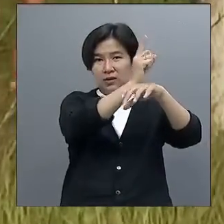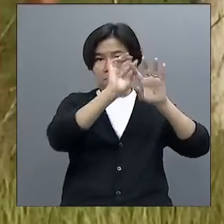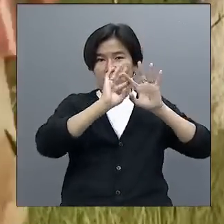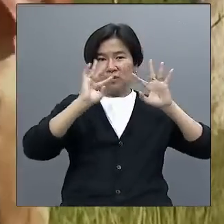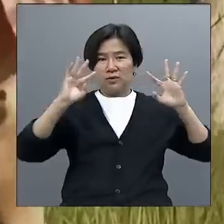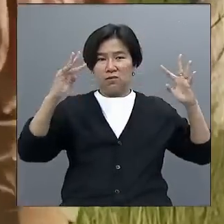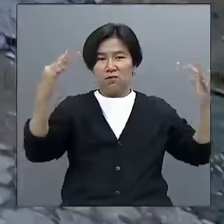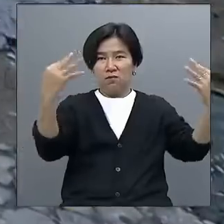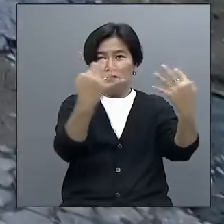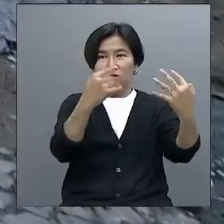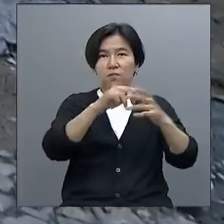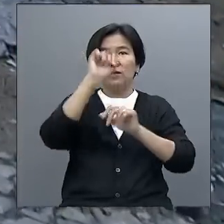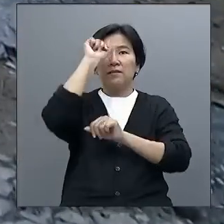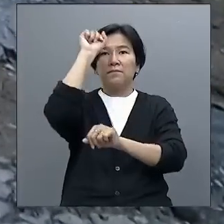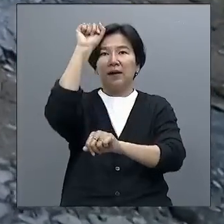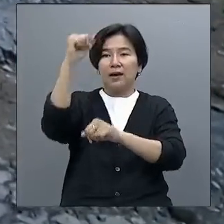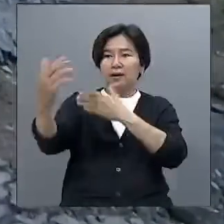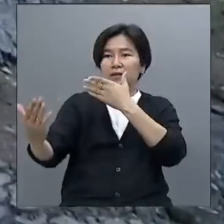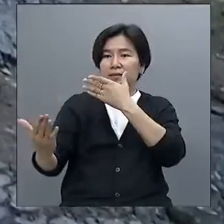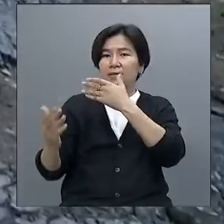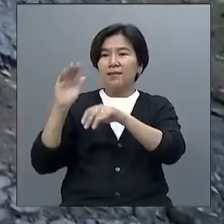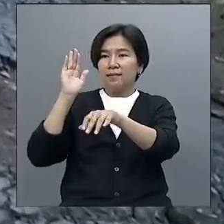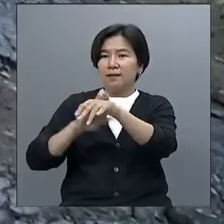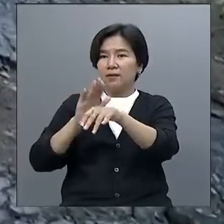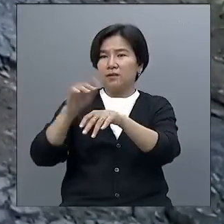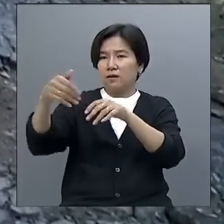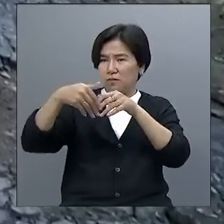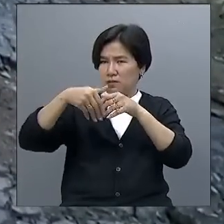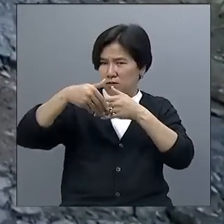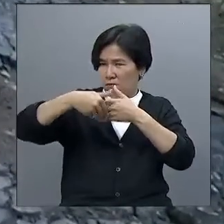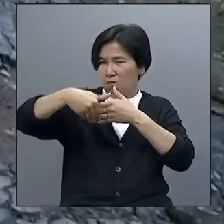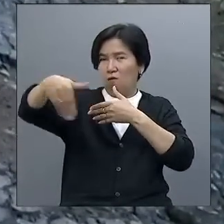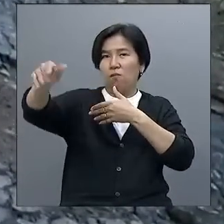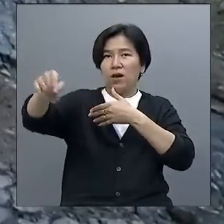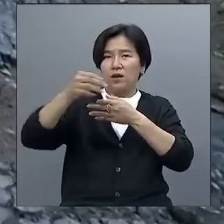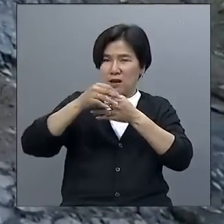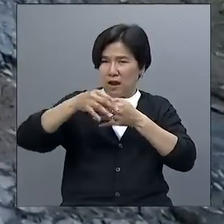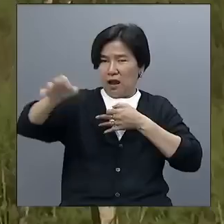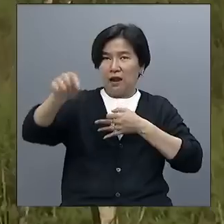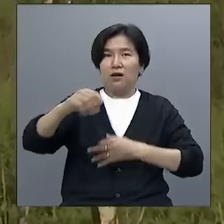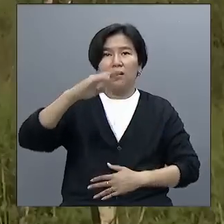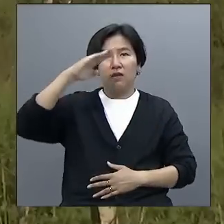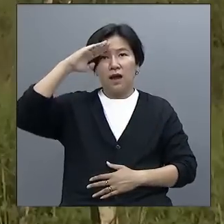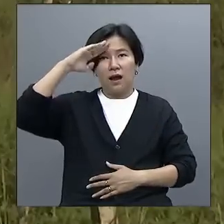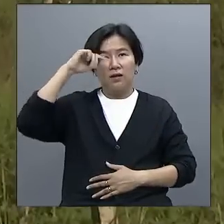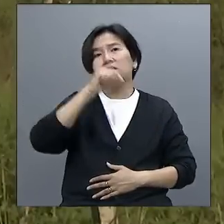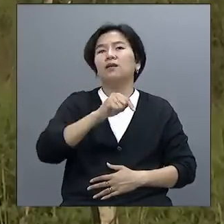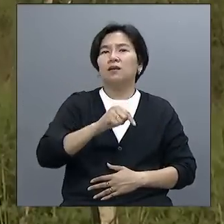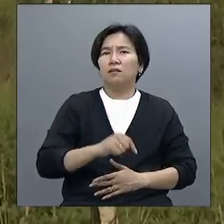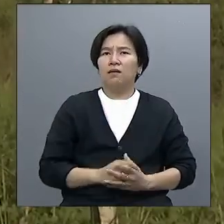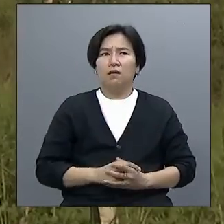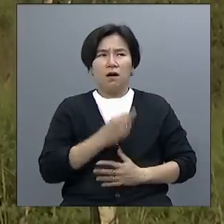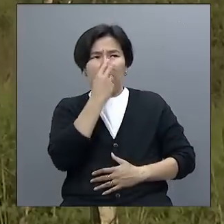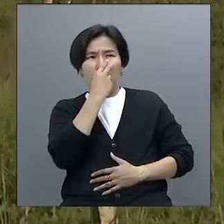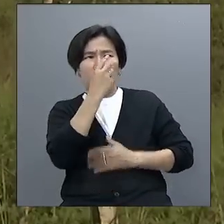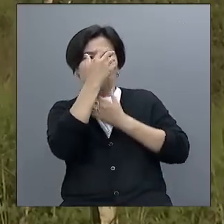ก็ติดป้ายเตือนให้อยู่ห่างจากโซนนี้เพราะว่าเป็นเขตทหารนะคะสถานที่ในลักษณะนี้ในคิวบาร์เริ่มได้รับความสนใจเพิ่ม